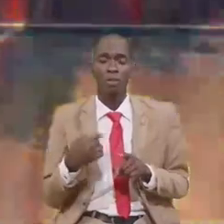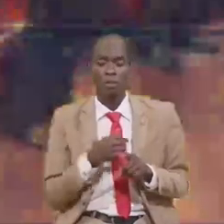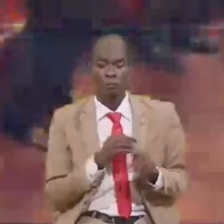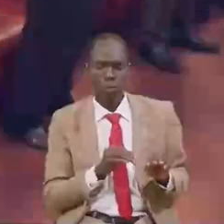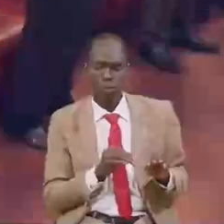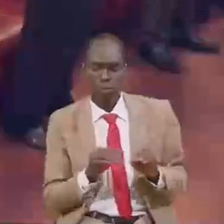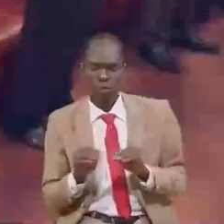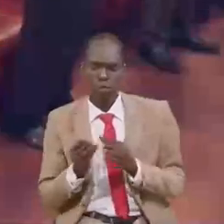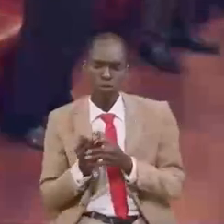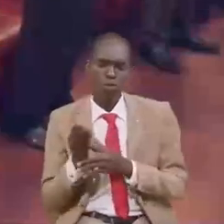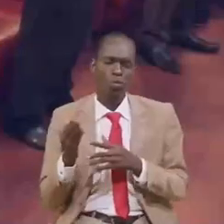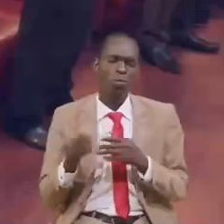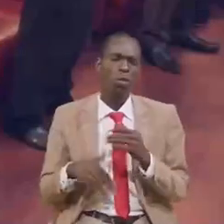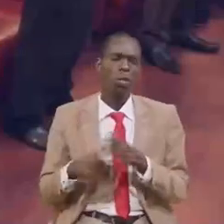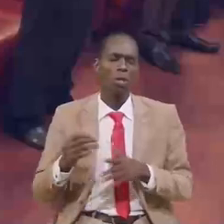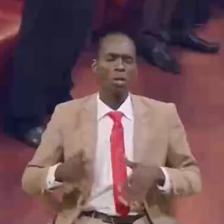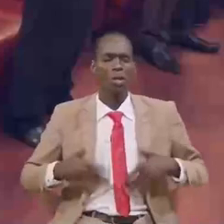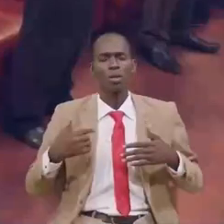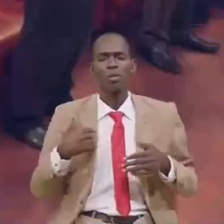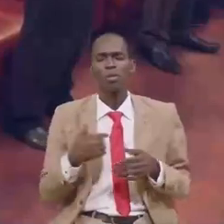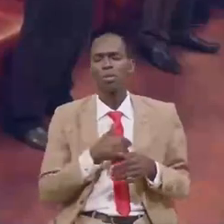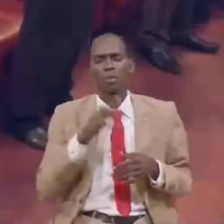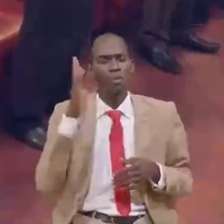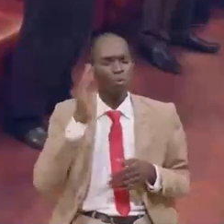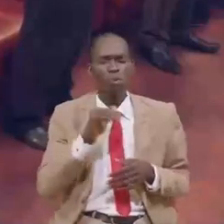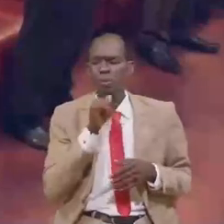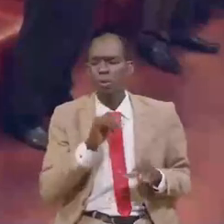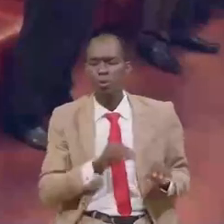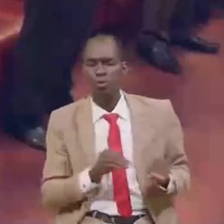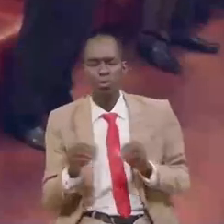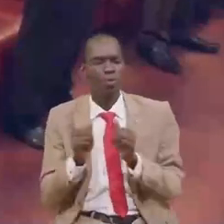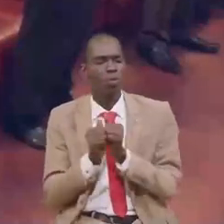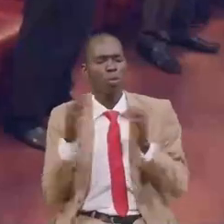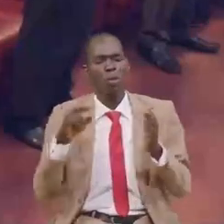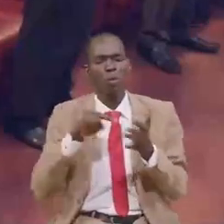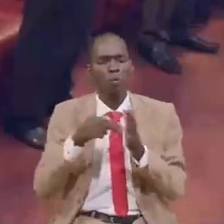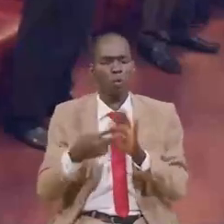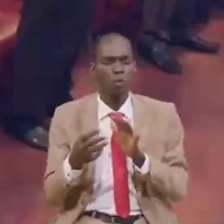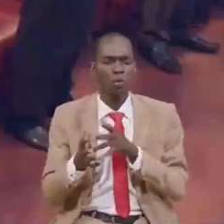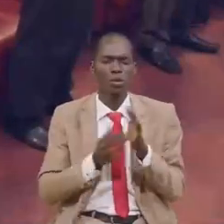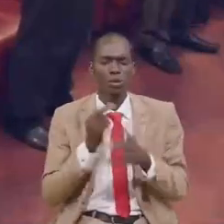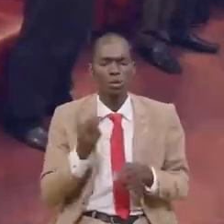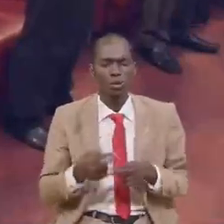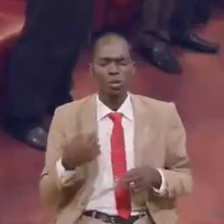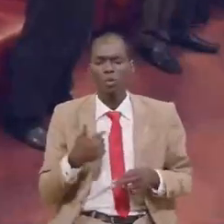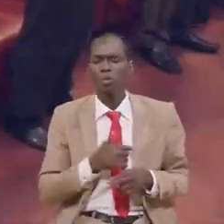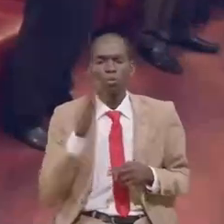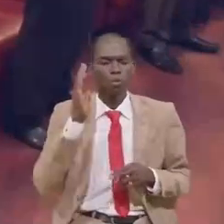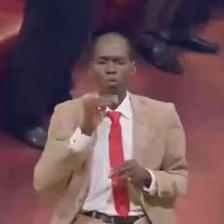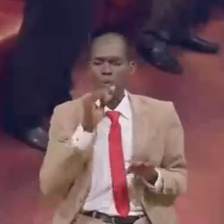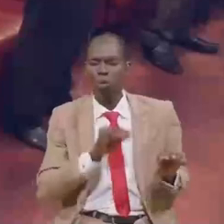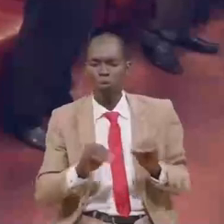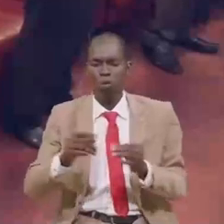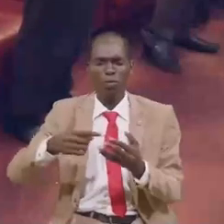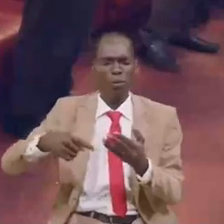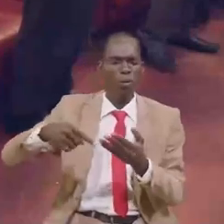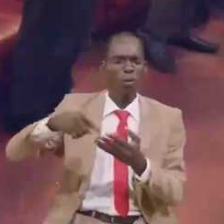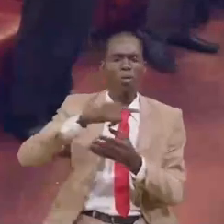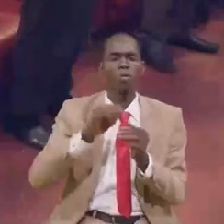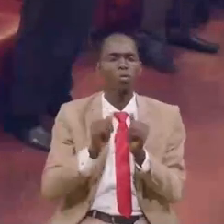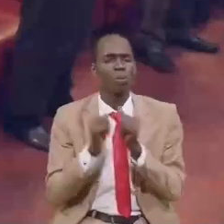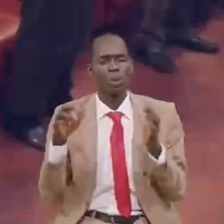nous traversons la vie, nous parcourons la vie, n'allons pas parcourir cette vie sans but, n'allons pas parcourir la vie sans